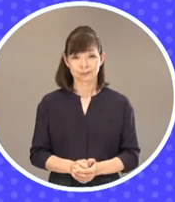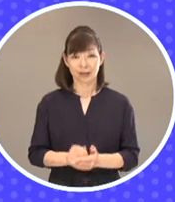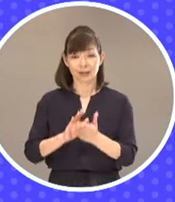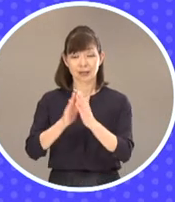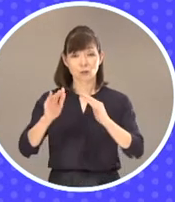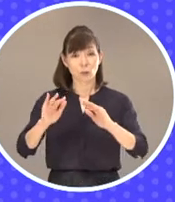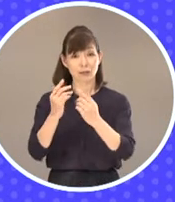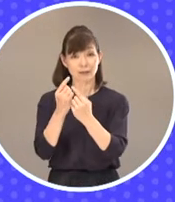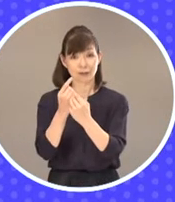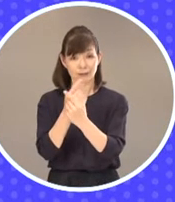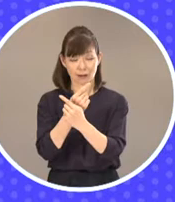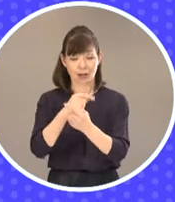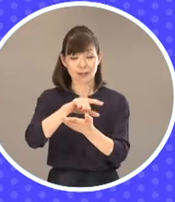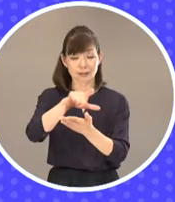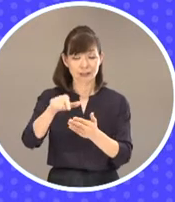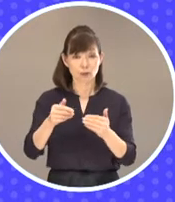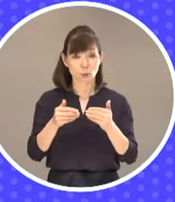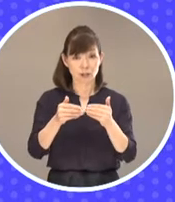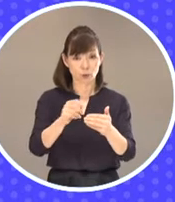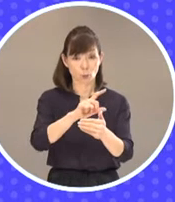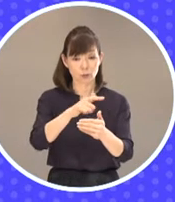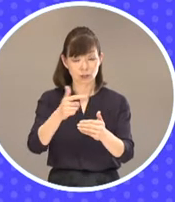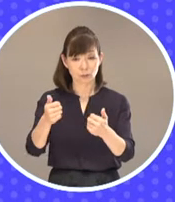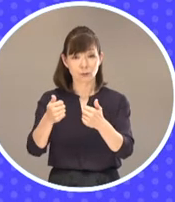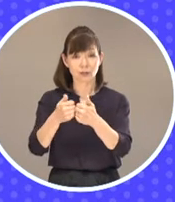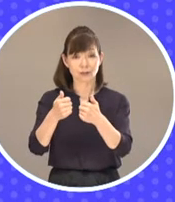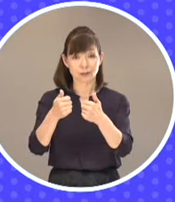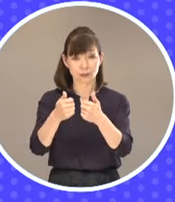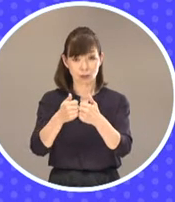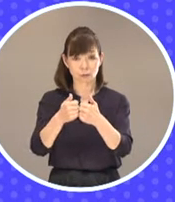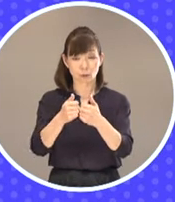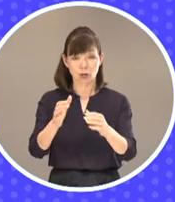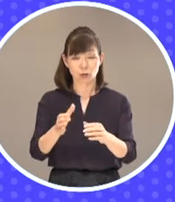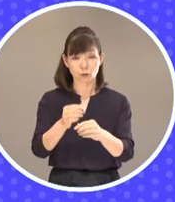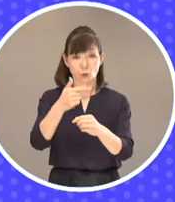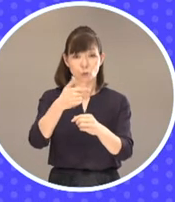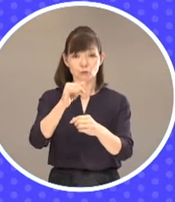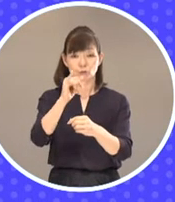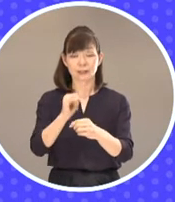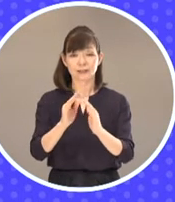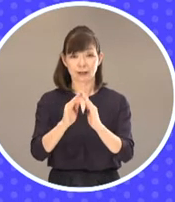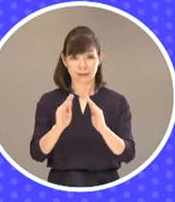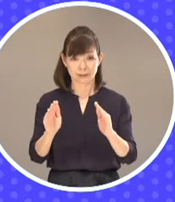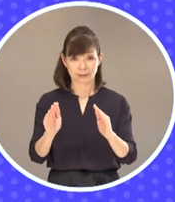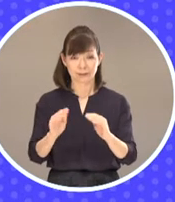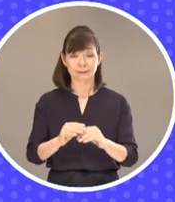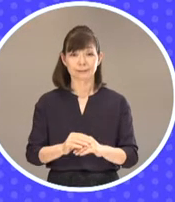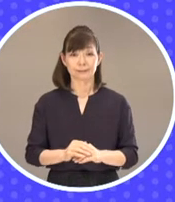県の活性化や地域の振興などについて話し合う総務委員会。